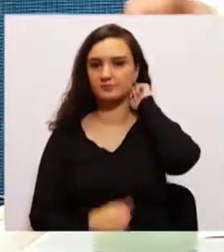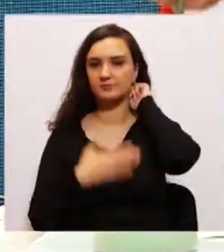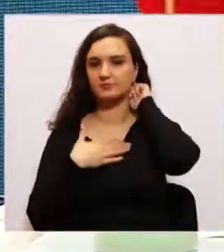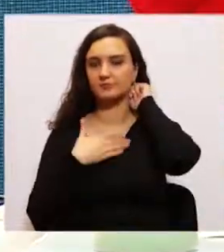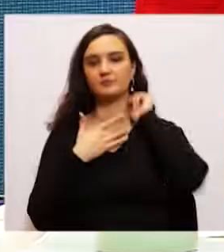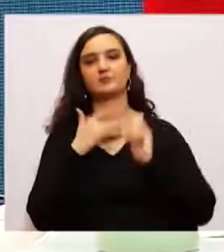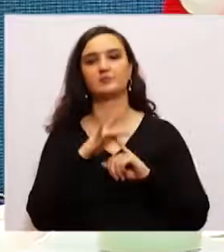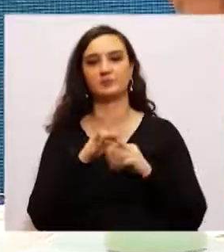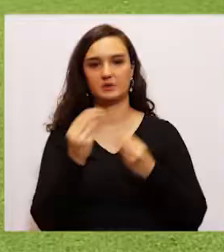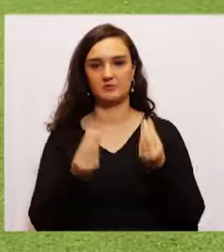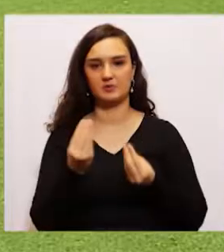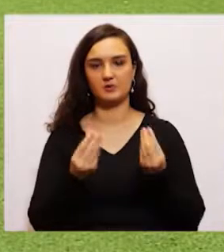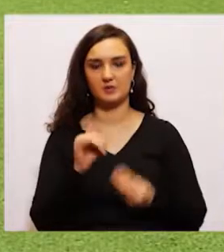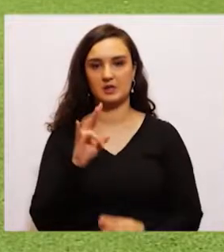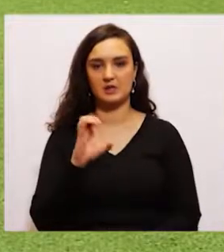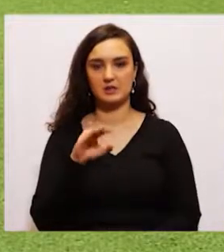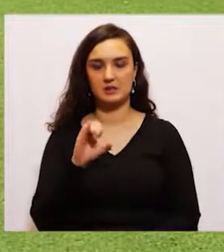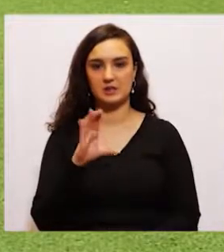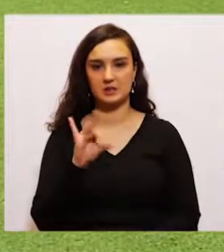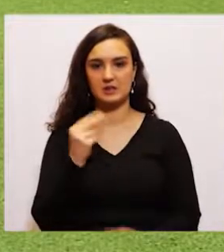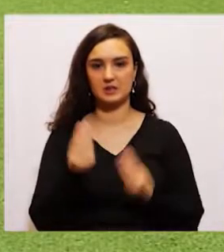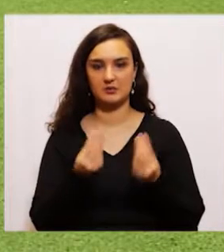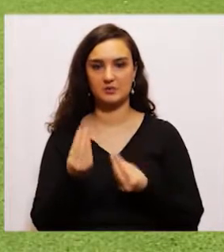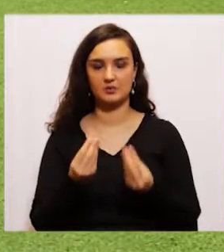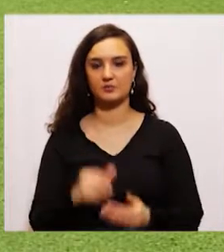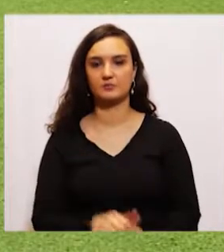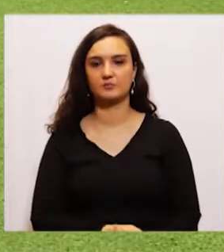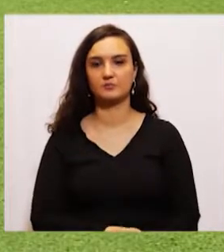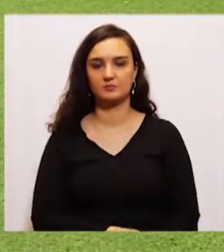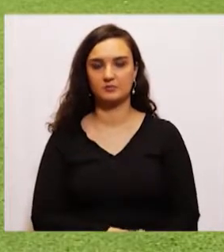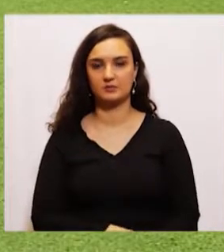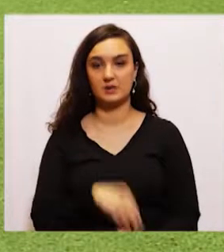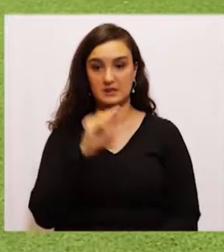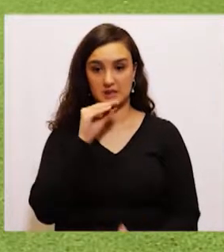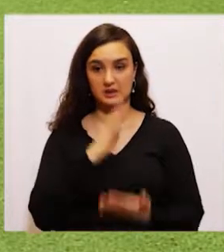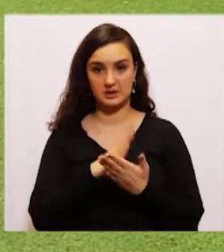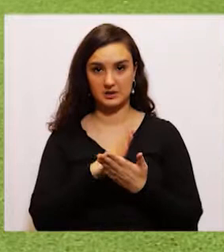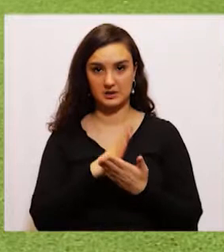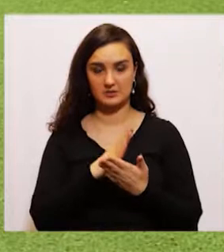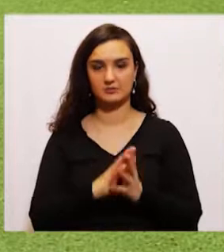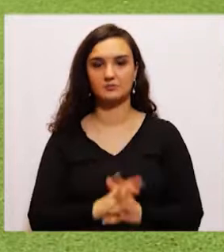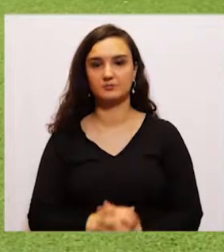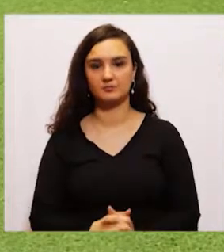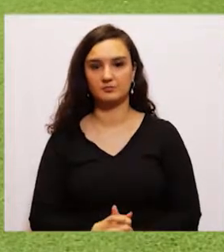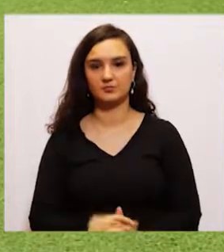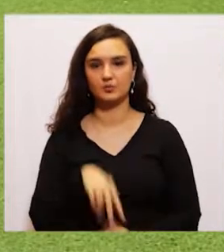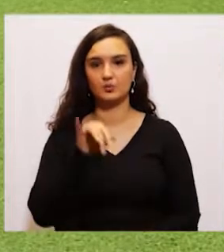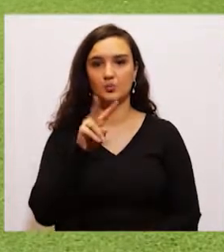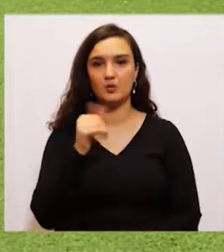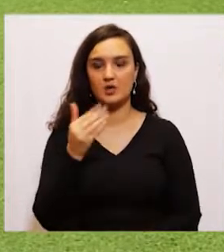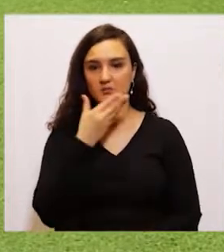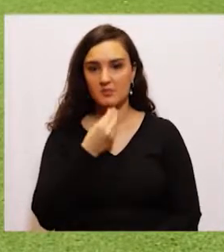ჩემი საყვარელი სათამაშო, ანასტასია სათამაშო. არის ძაღლი. ლუკას